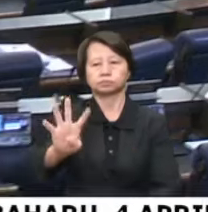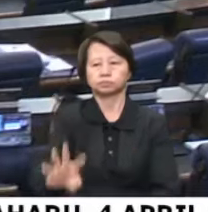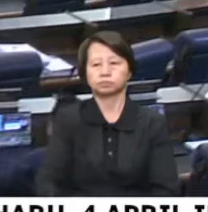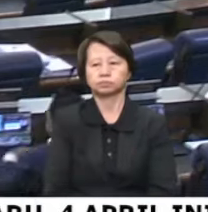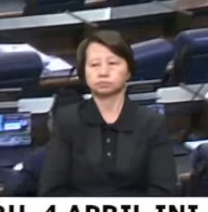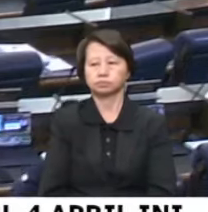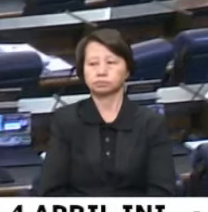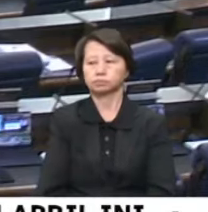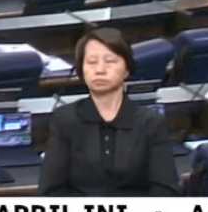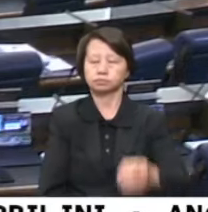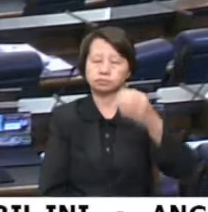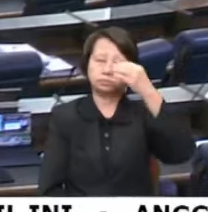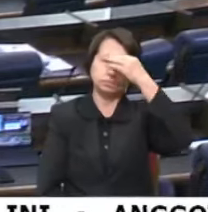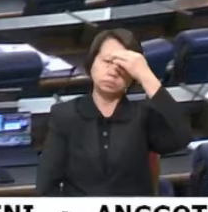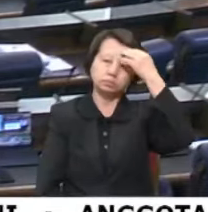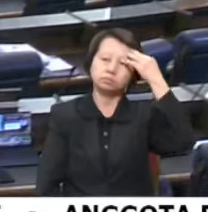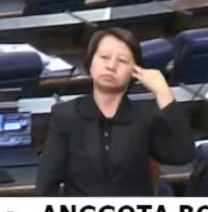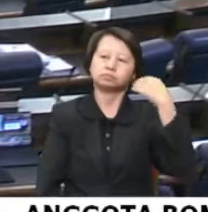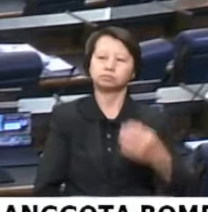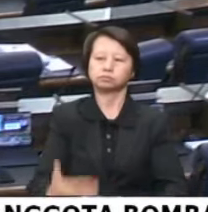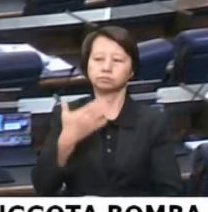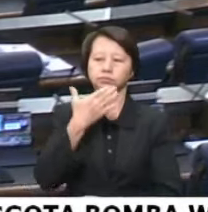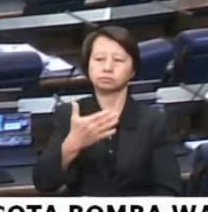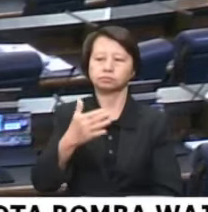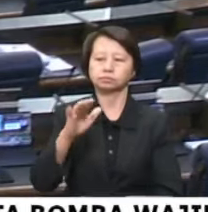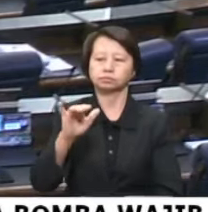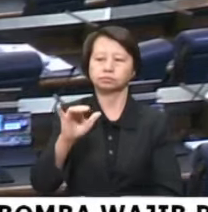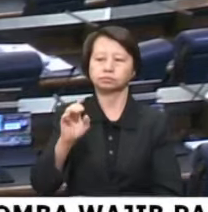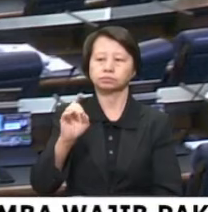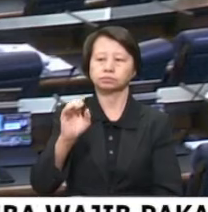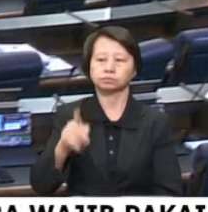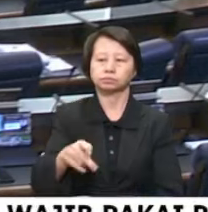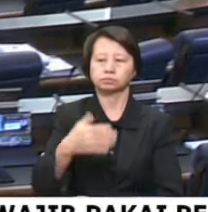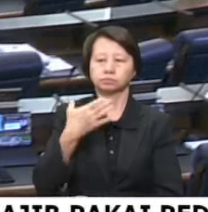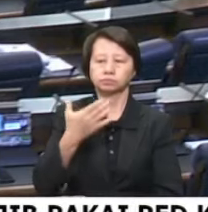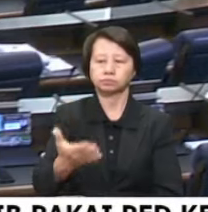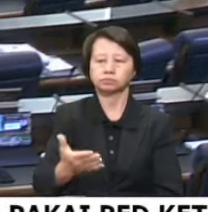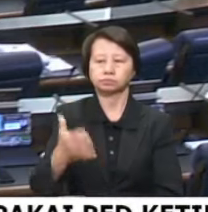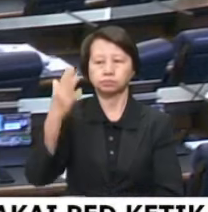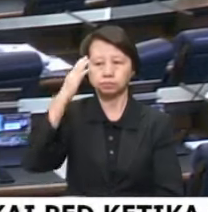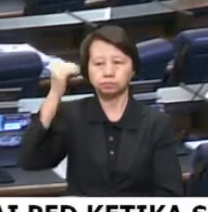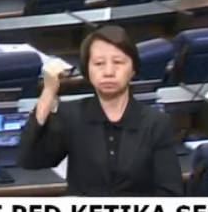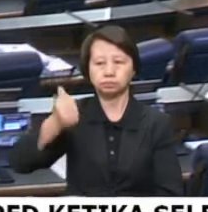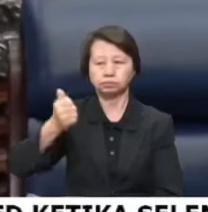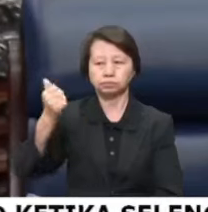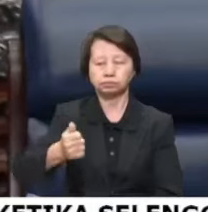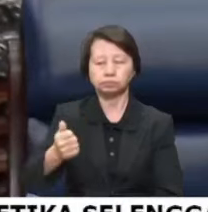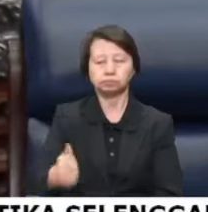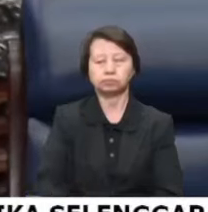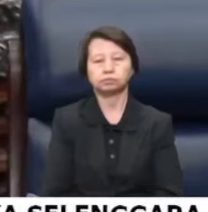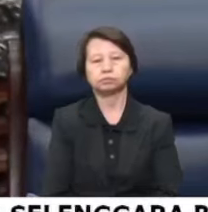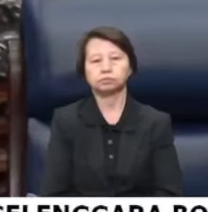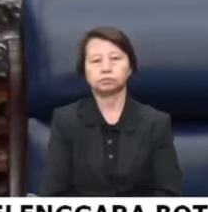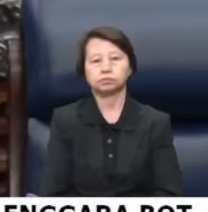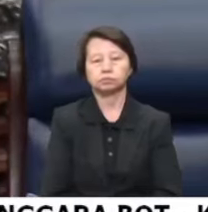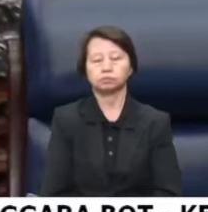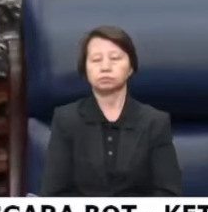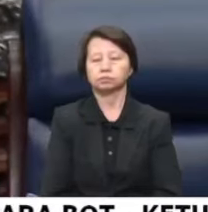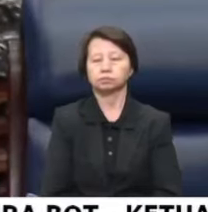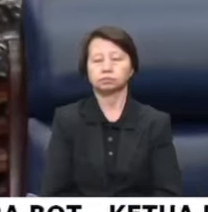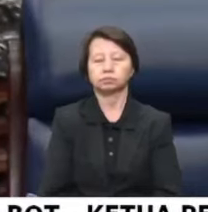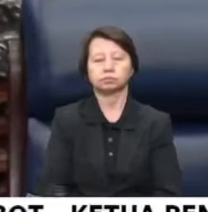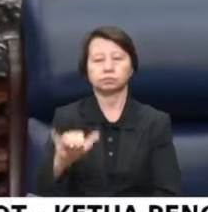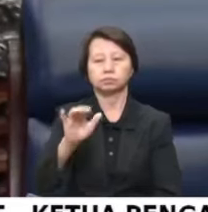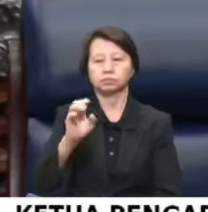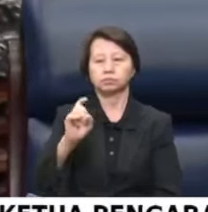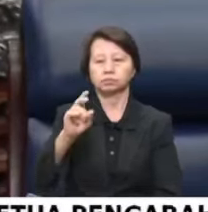Terima kasih Puan Yang Pertua. Terima kasih Muhammad. Bismillahirrahmanirrahim. Assalamualaikum warahmatullahi ta'ala wabarakatuh. Puan Yang